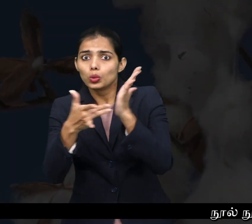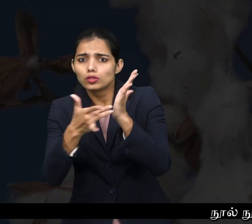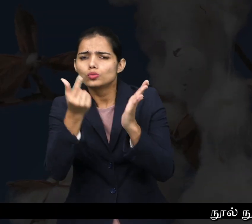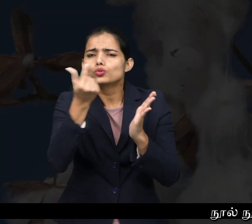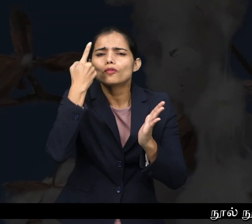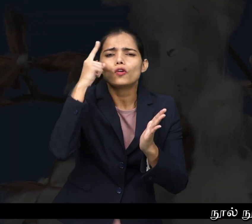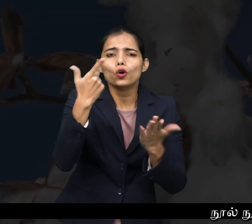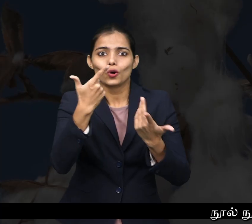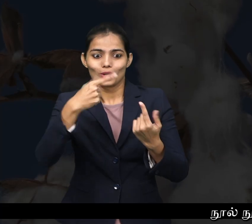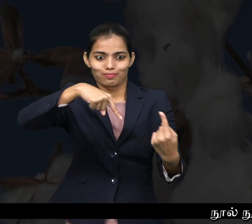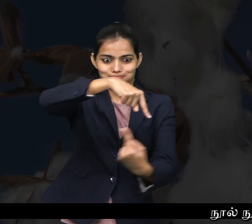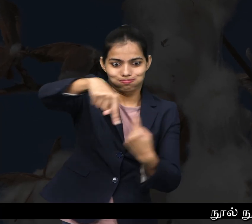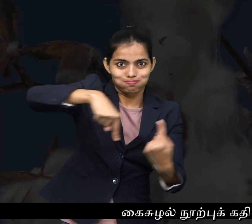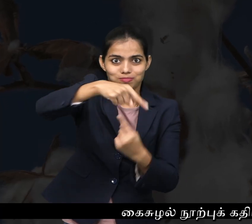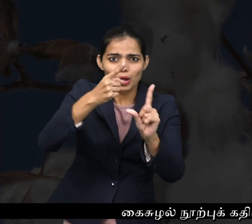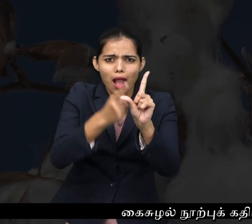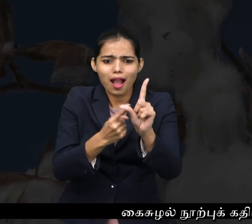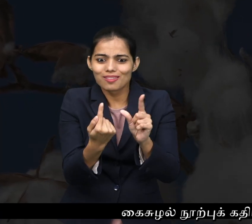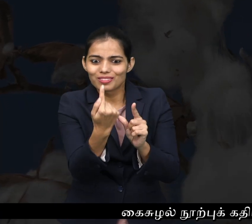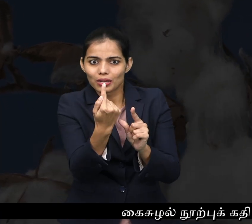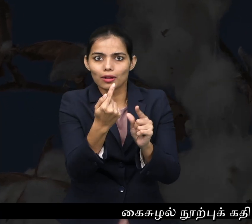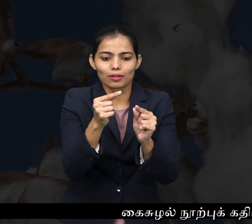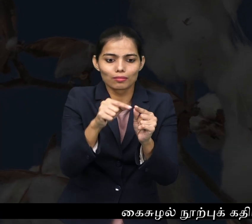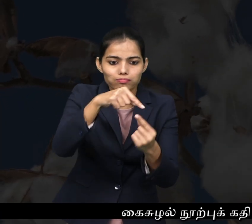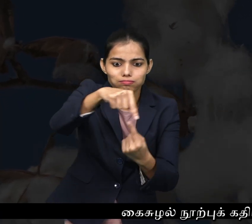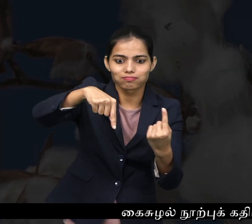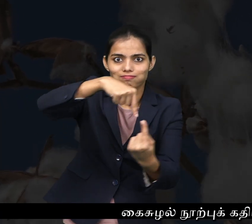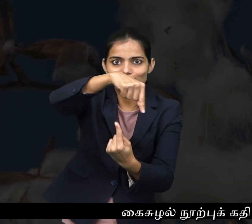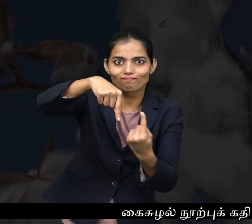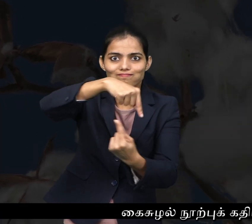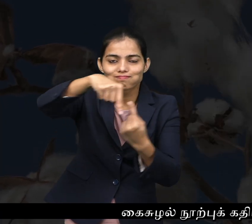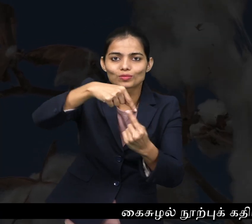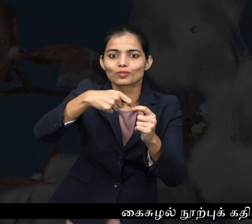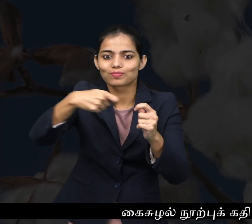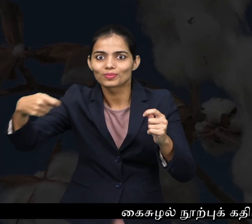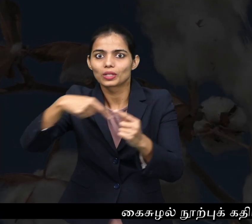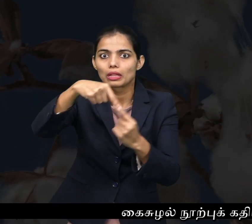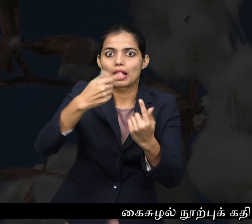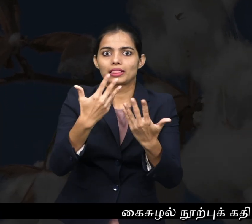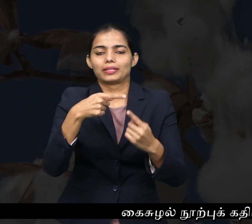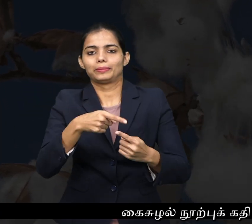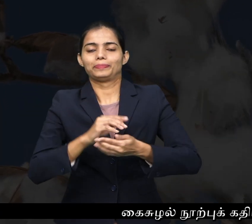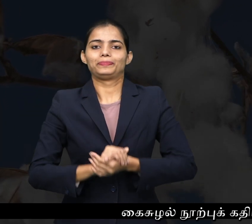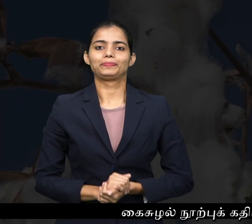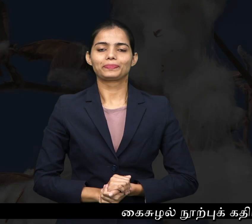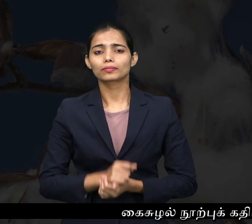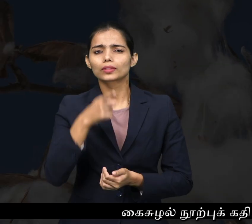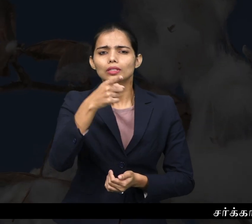நூல் நூற்க பயன்படும் கை சுழல் நூற்பு கதிர் சாதனம் அல்லது தக்லி ஆகும்.